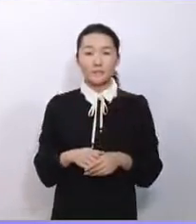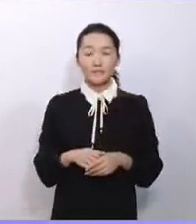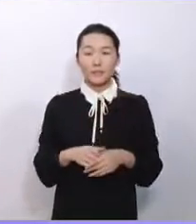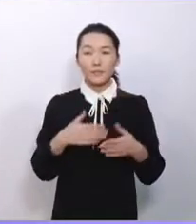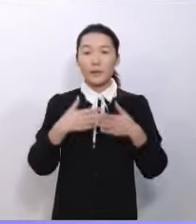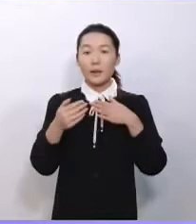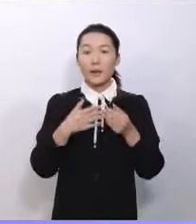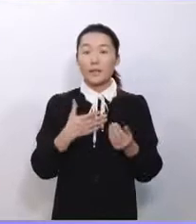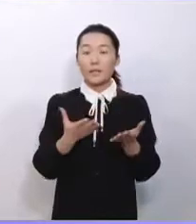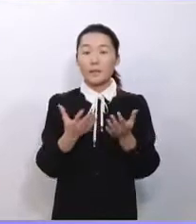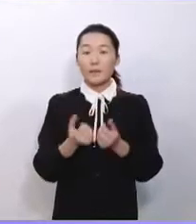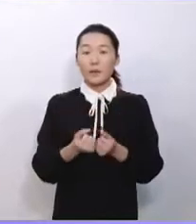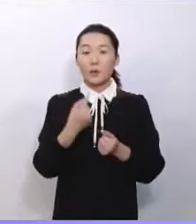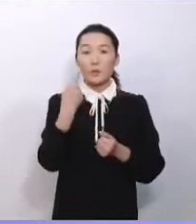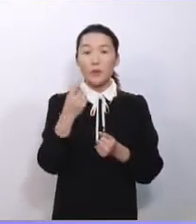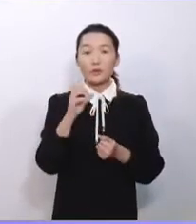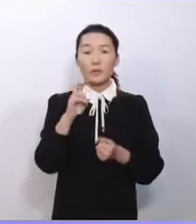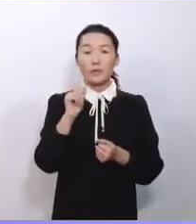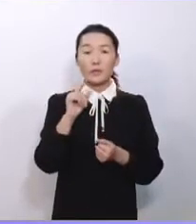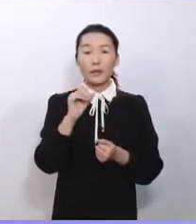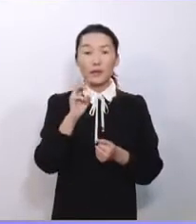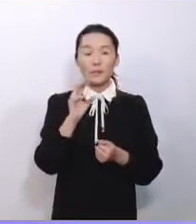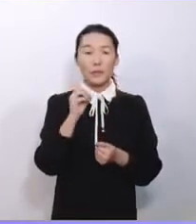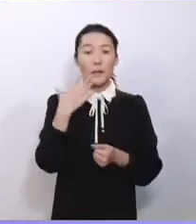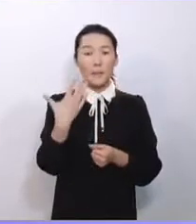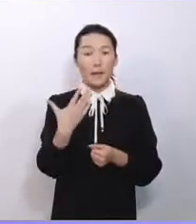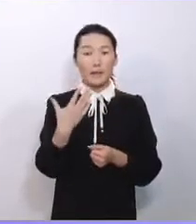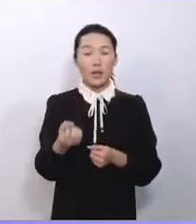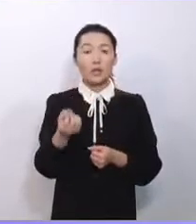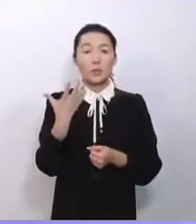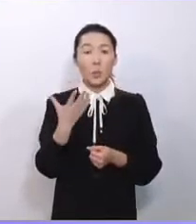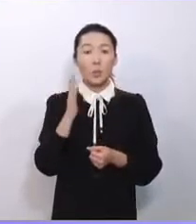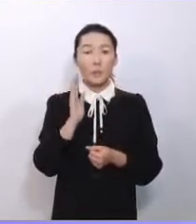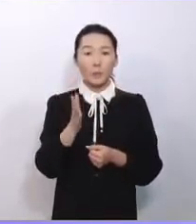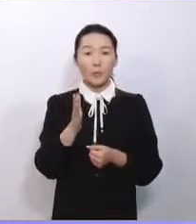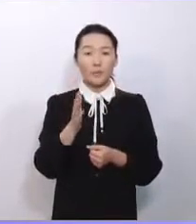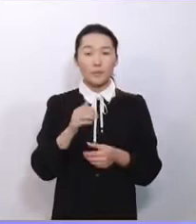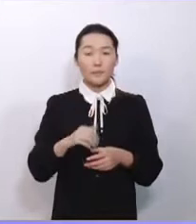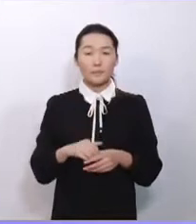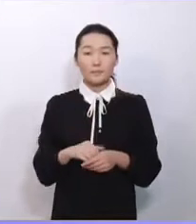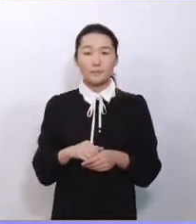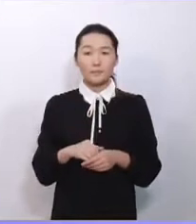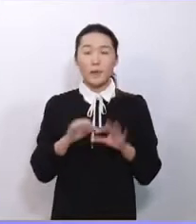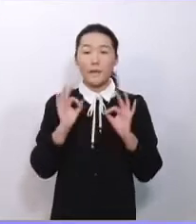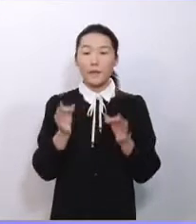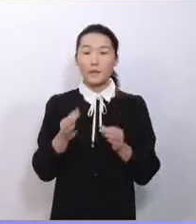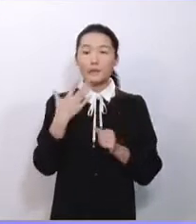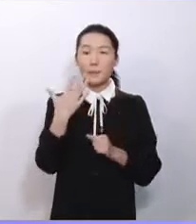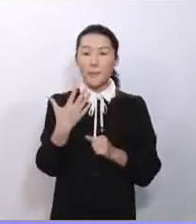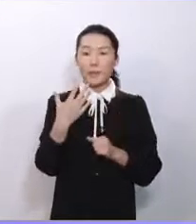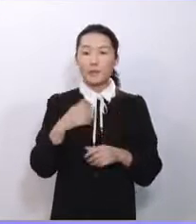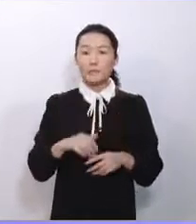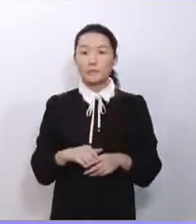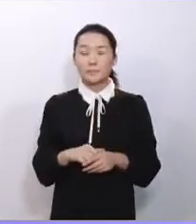А если возьмем одно слагаемое 5, сколько получится? Верно, 5.